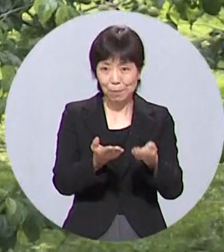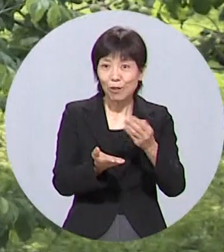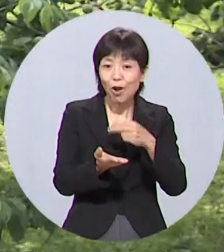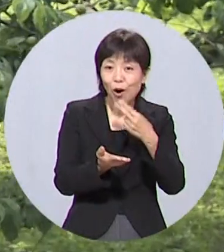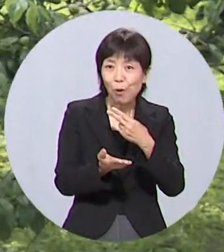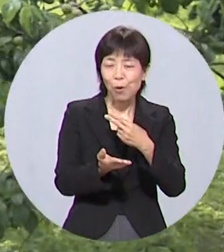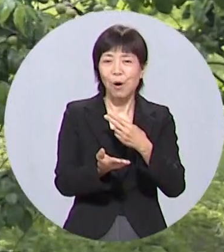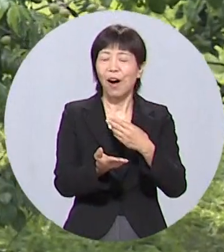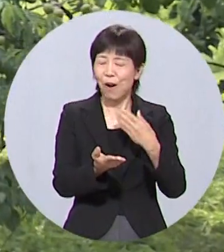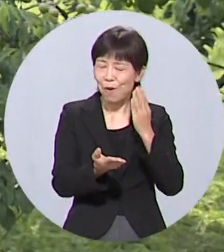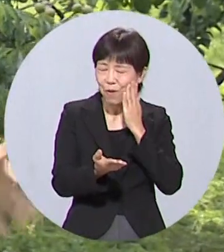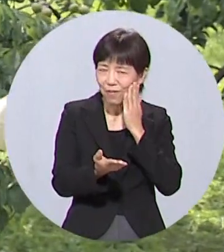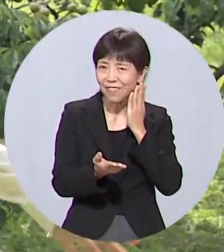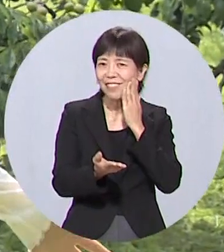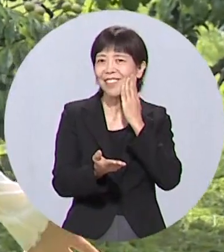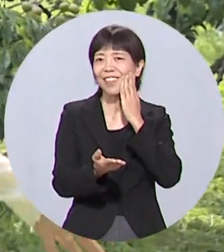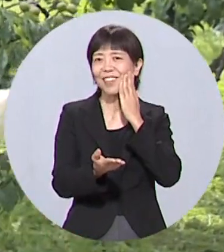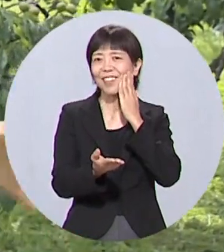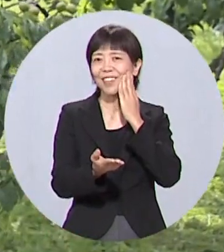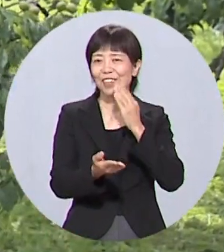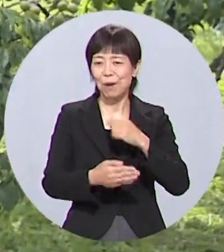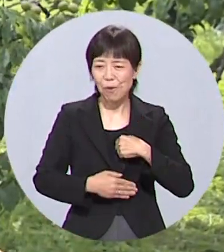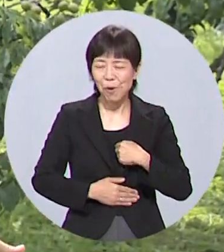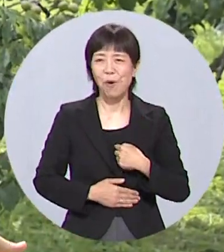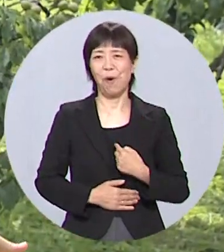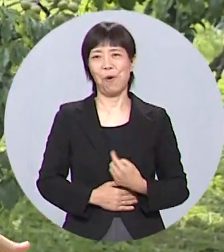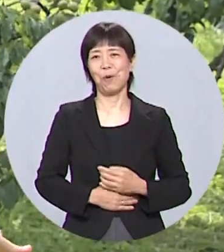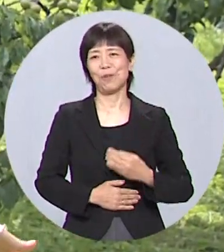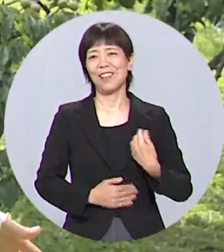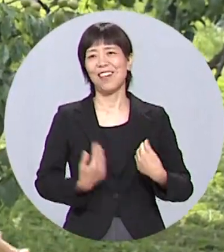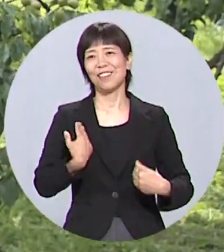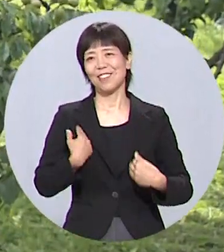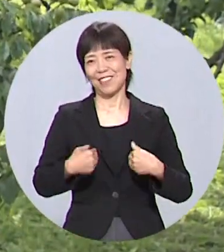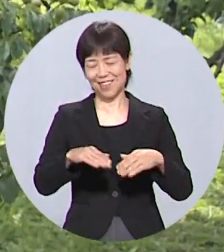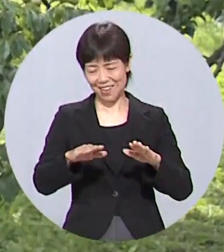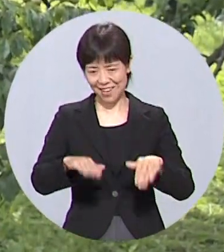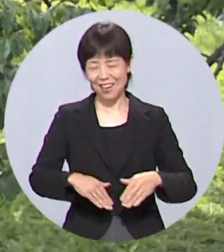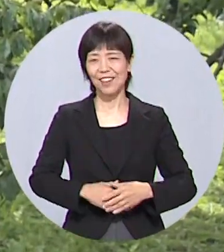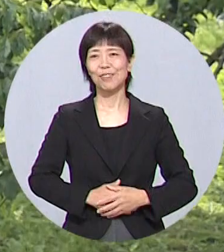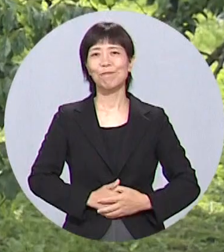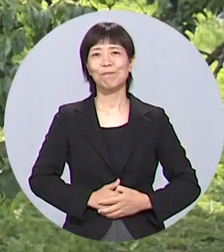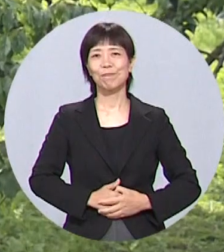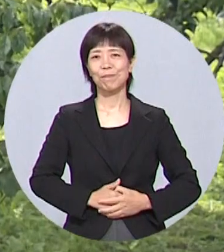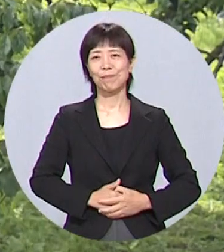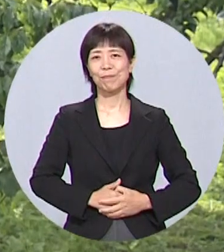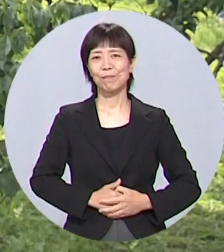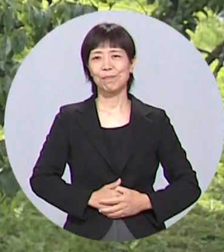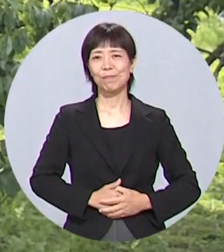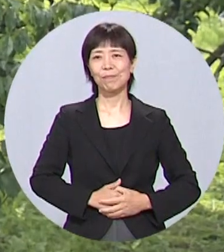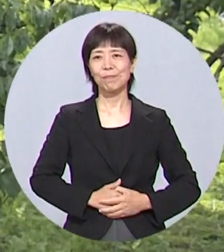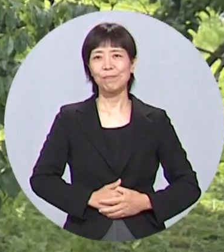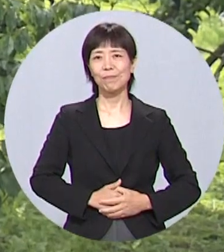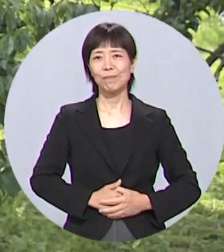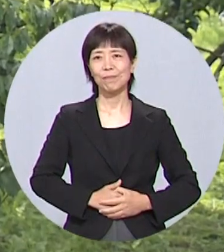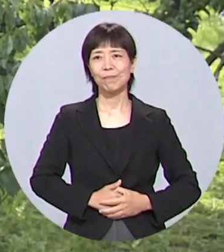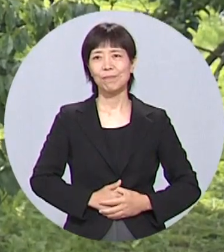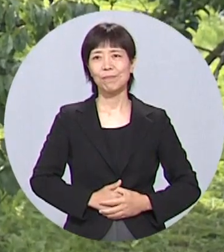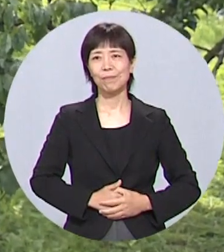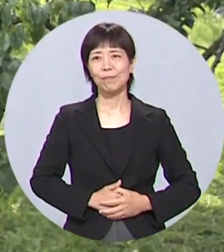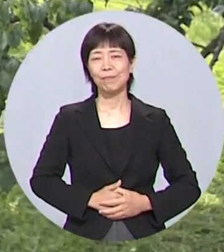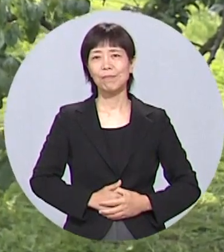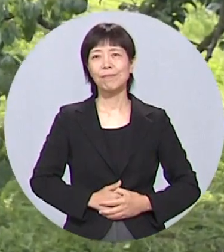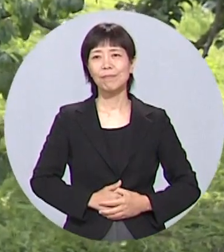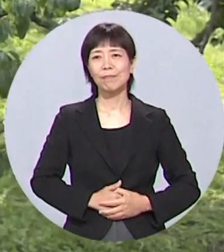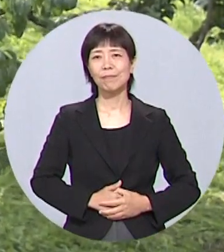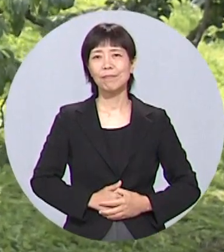も外も梅で、今私が梅という状態です。そうです。はい、ということ